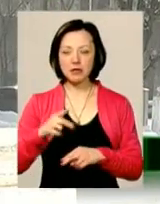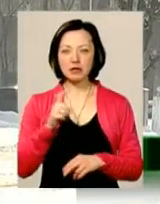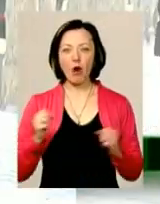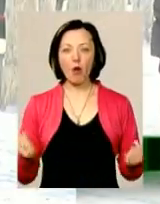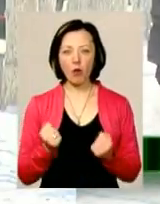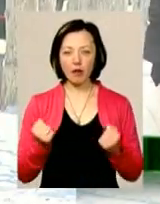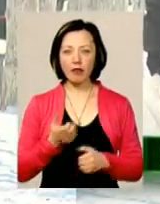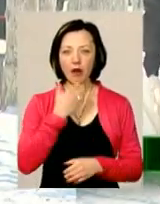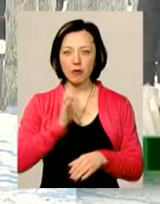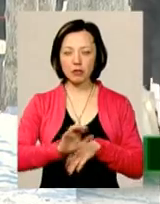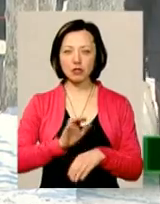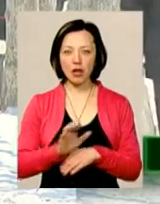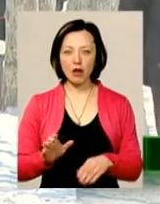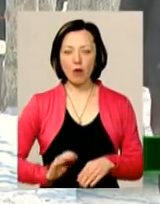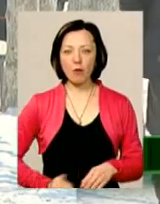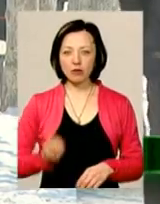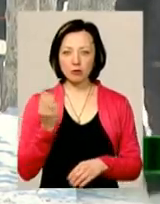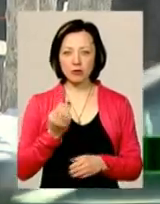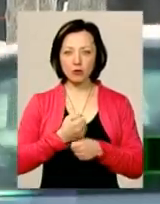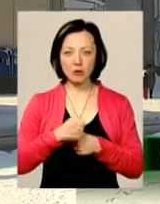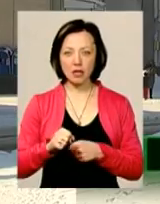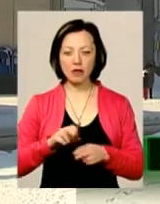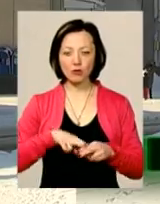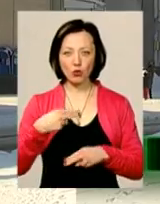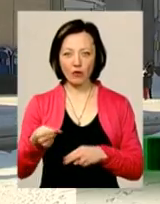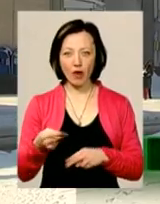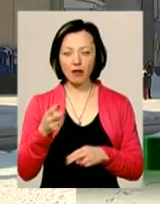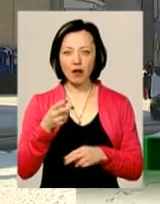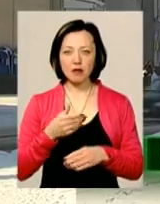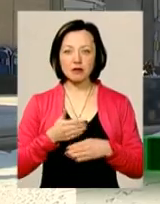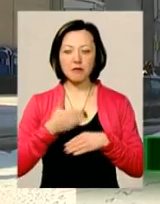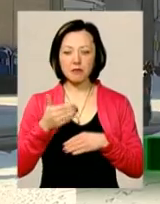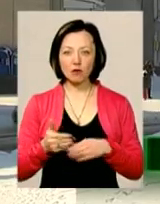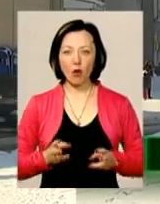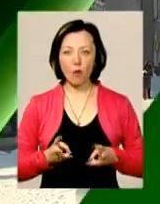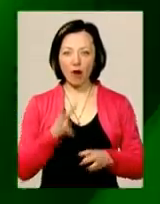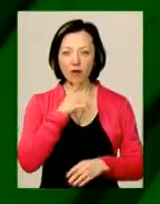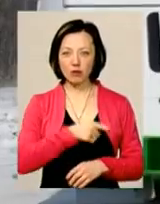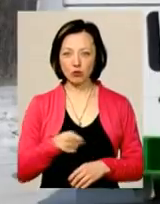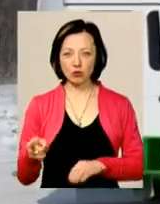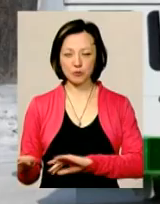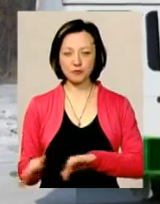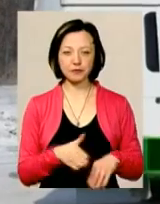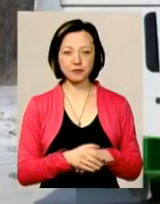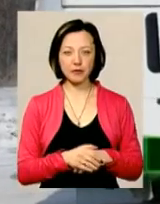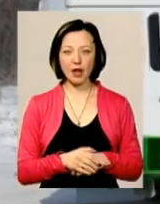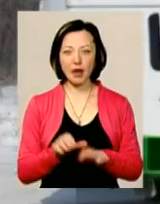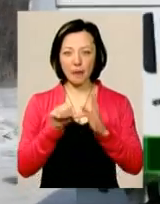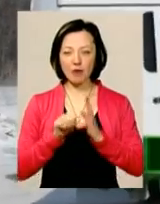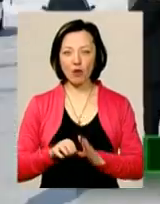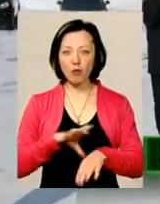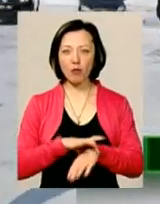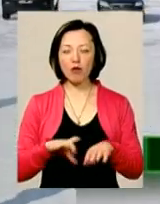холод. Теплопостачальну компанію «Шепетівки» зобов'язали відшкодувати невчасно розпочатий опалювальний сезон. Півроку у полоні